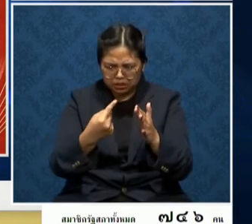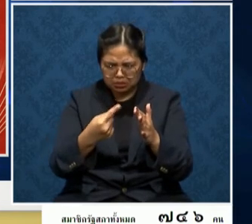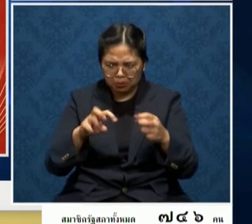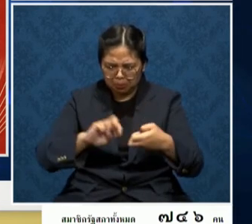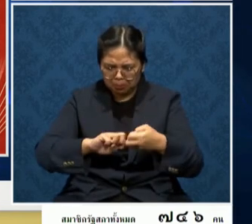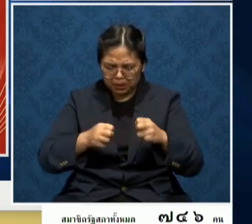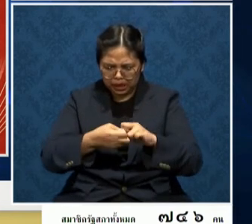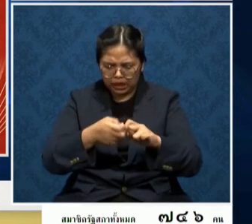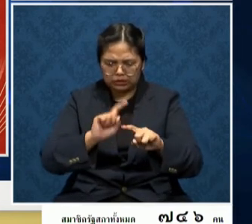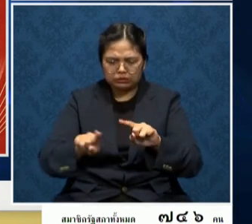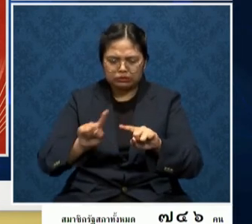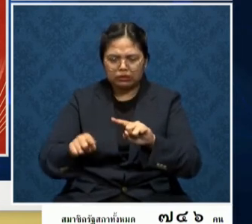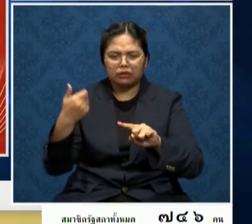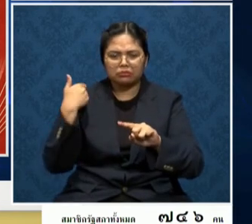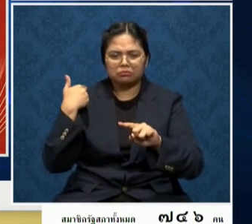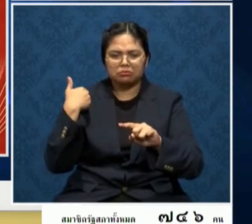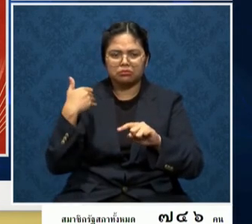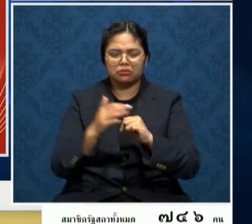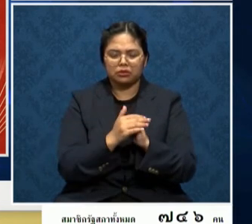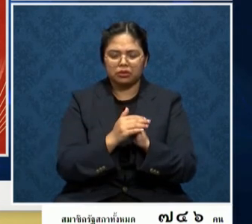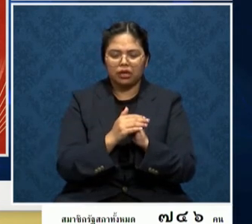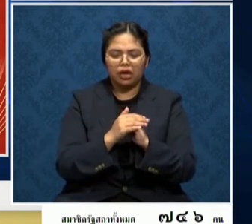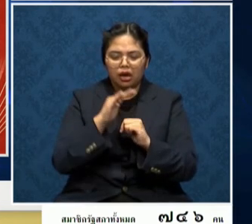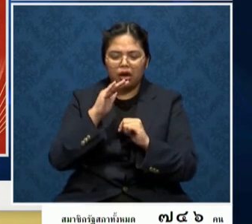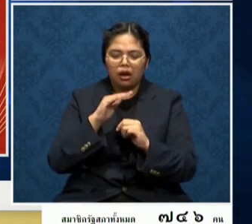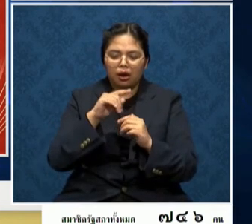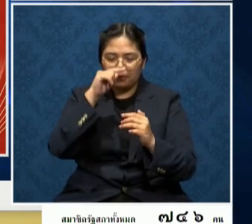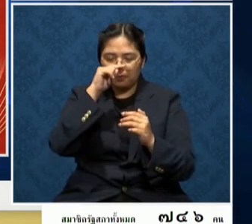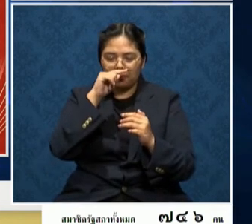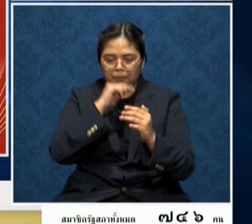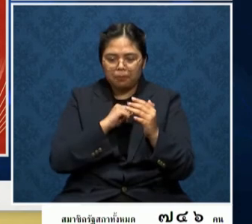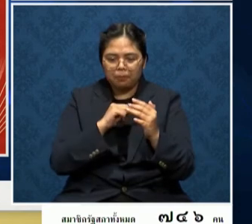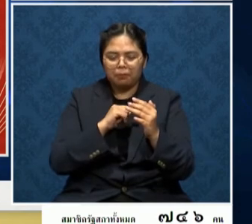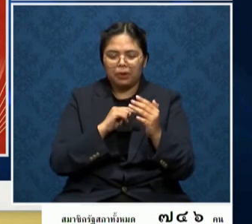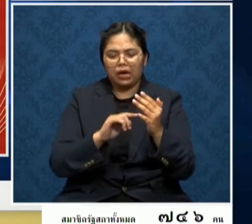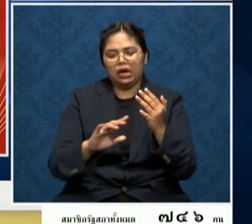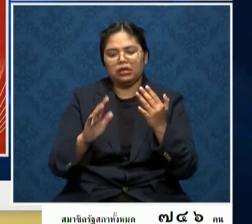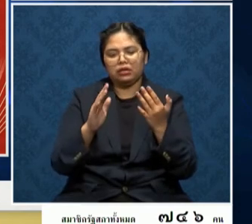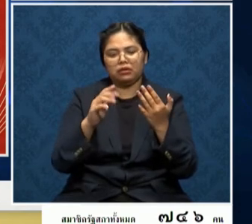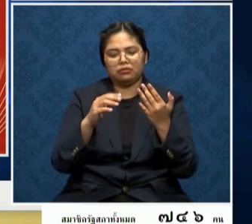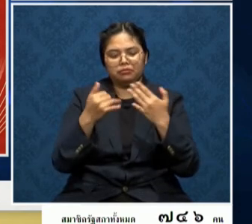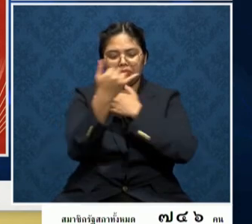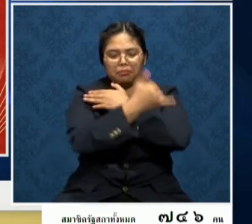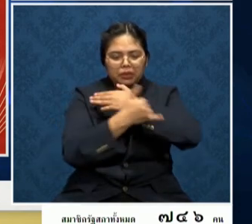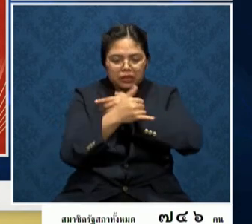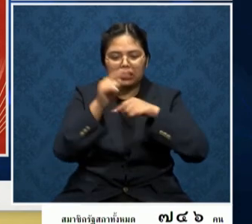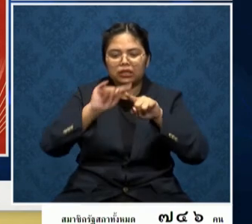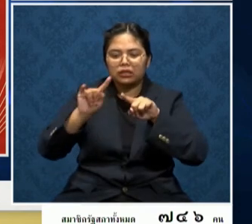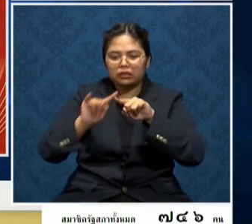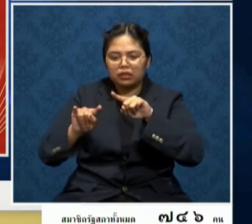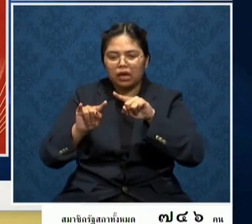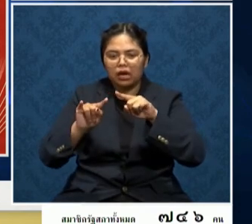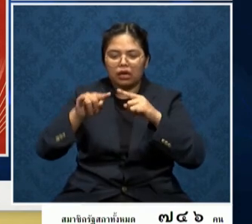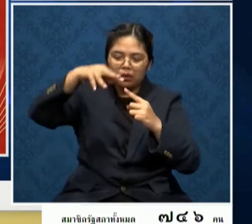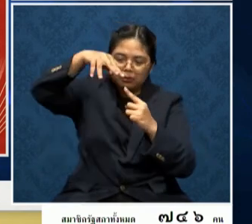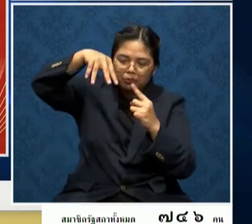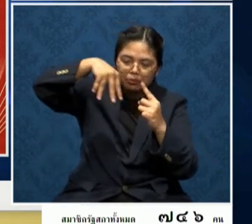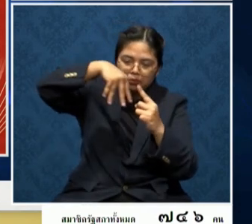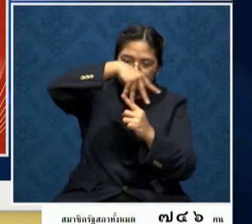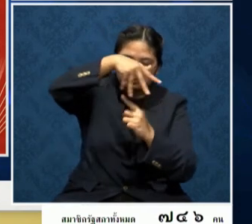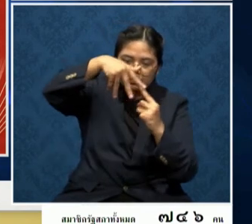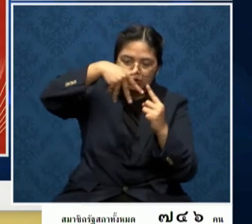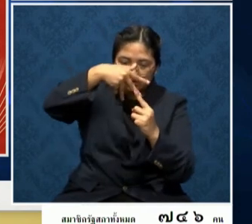สากลที่ประเทศที่มีความก้าวหน้าและเขาใช้กันคือการยึดระบบนิเวศเป็นศูนย์กลางในการพัฒนา